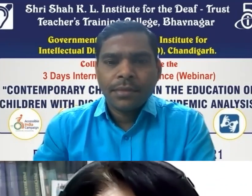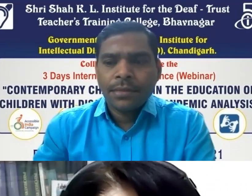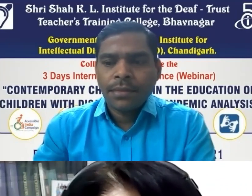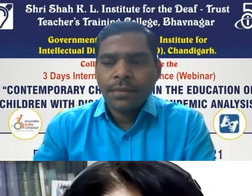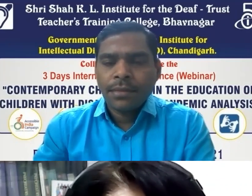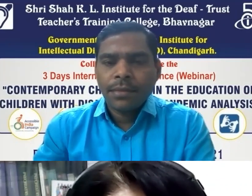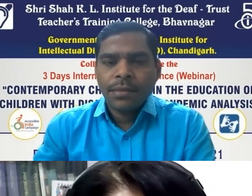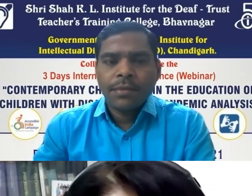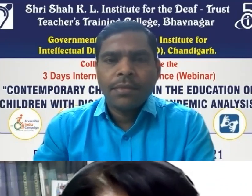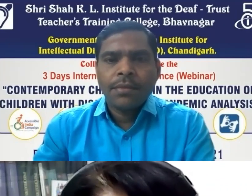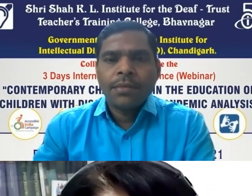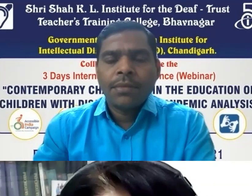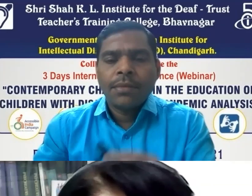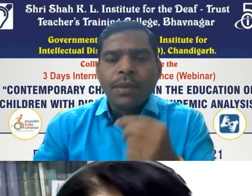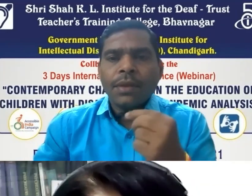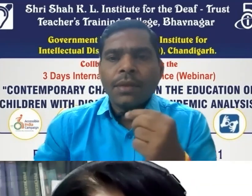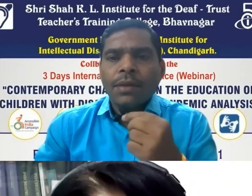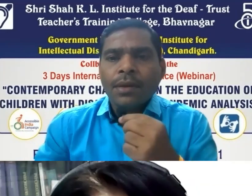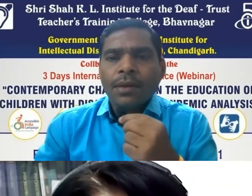Thank you, ma'am.